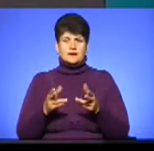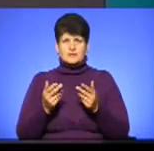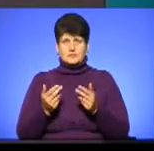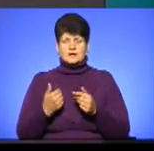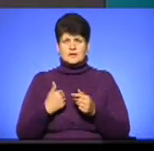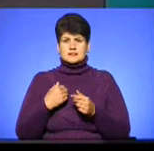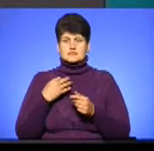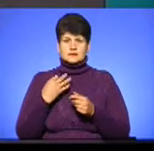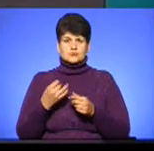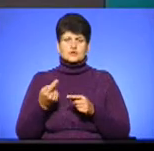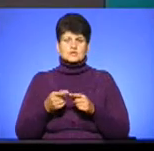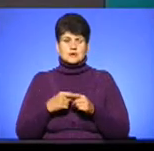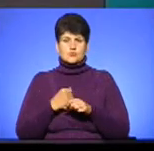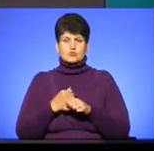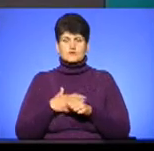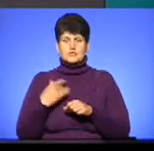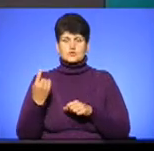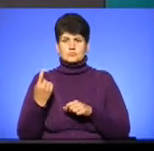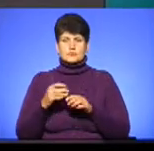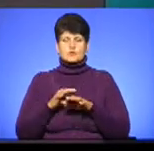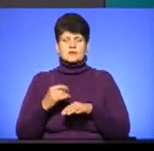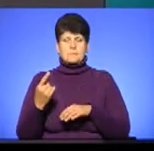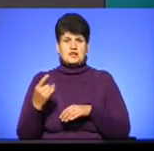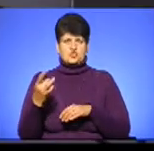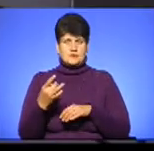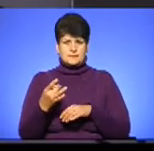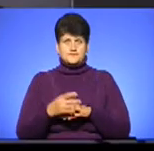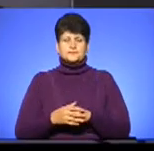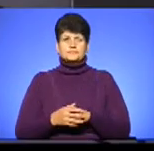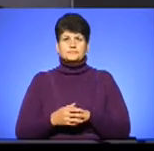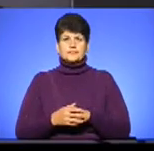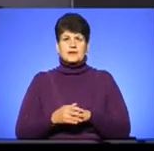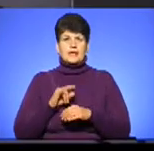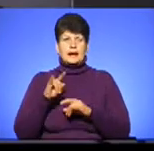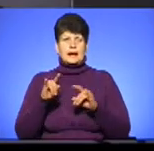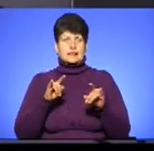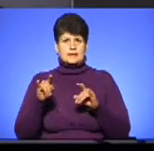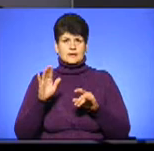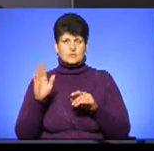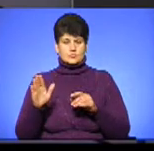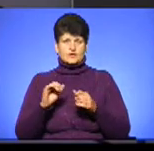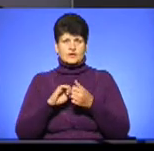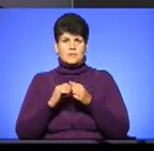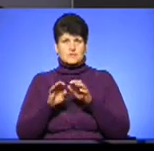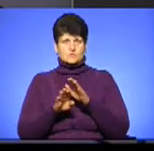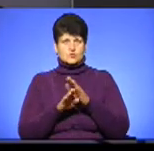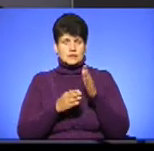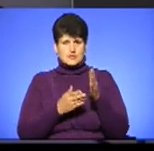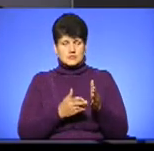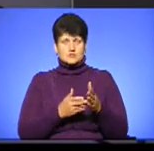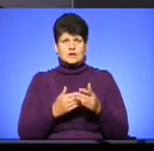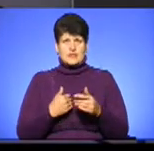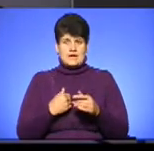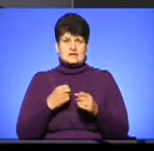все, я скажу, що така робота в нашій області проводиться вперше. От літаки будуть базуватися в аеропорту Кам'янець-Подільську. Я, як спеціаліст,